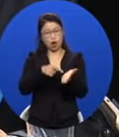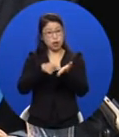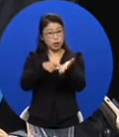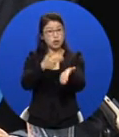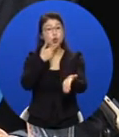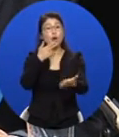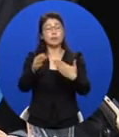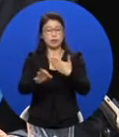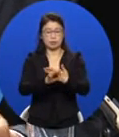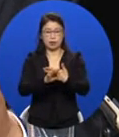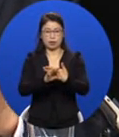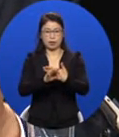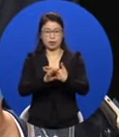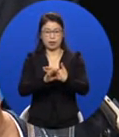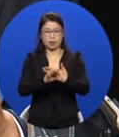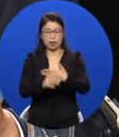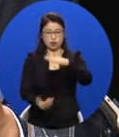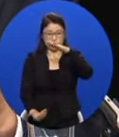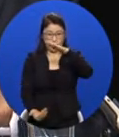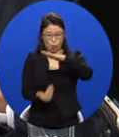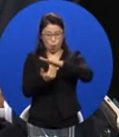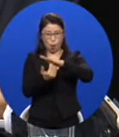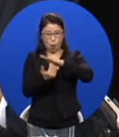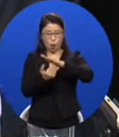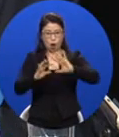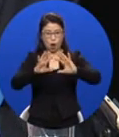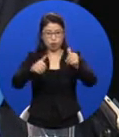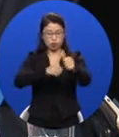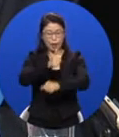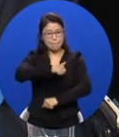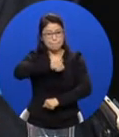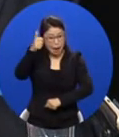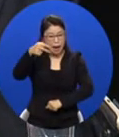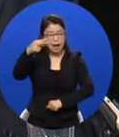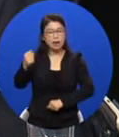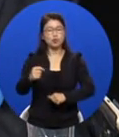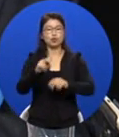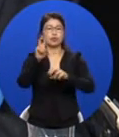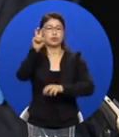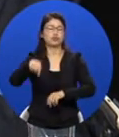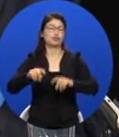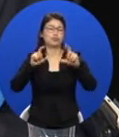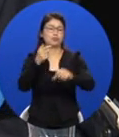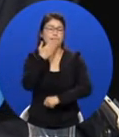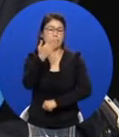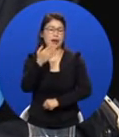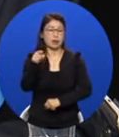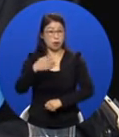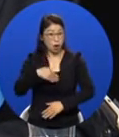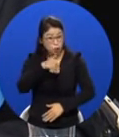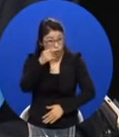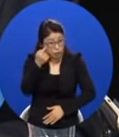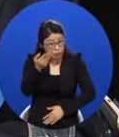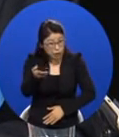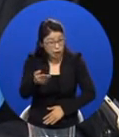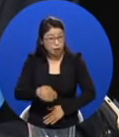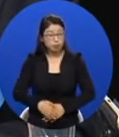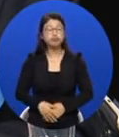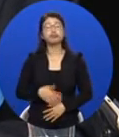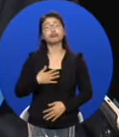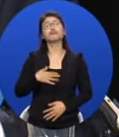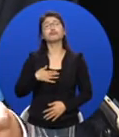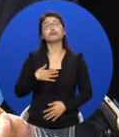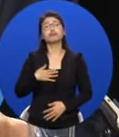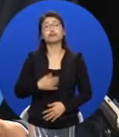신고하지 아니하면 최고 당선 무효용까지 받게끔 되어 있는데 이걸 알고 계십니까? 뭐 알고